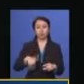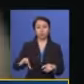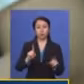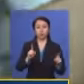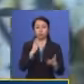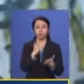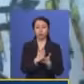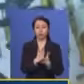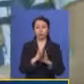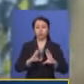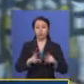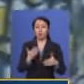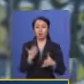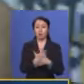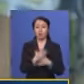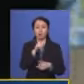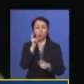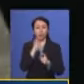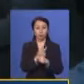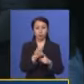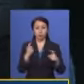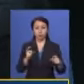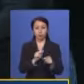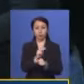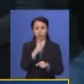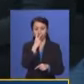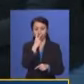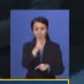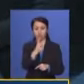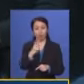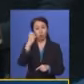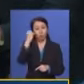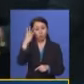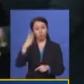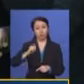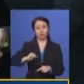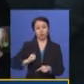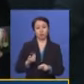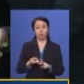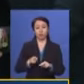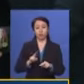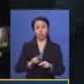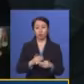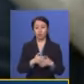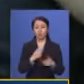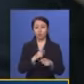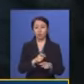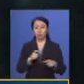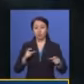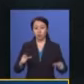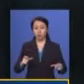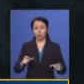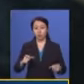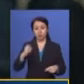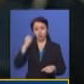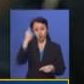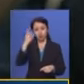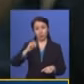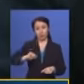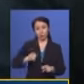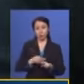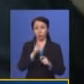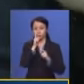происходит в мире, помогая юным зрителям формировать свои взгляды. Он и мудрый товарищ, который раскрывает перед ребенком бездну знаний, и друг, который